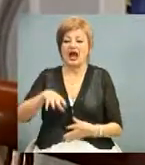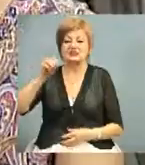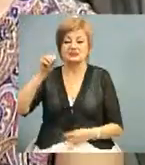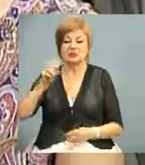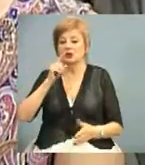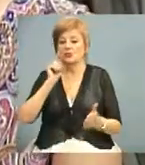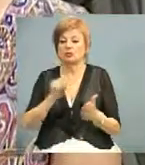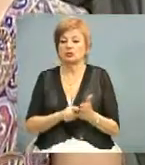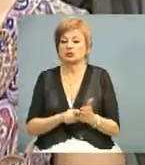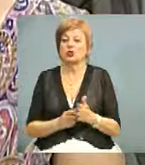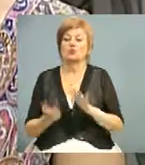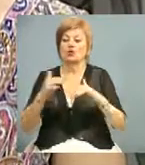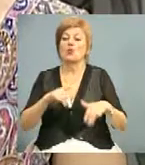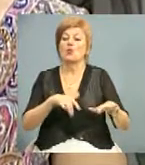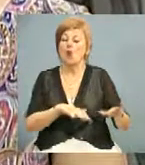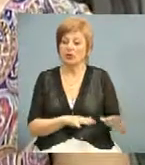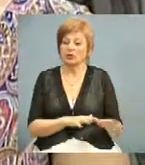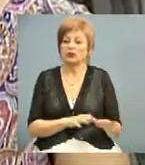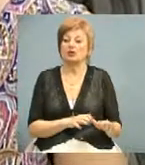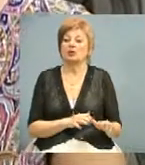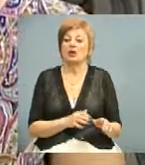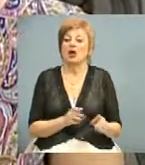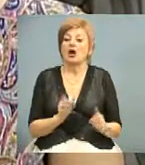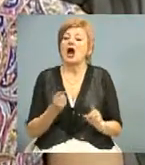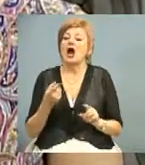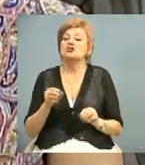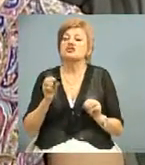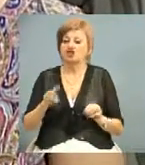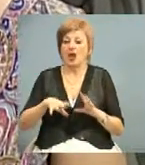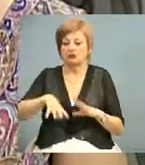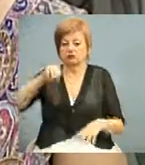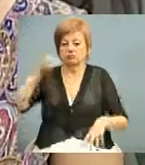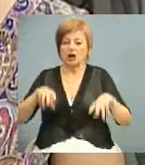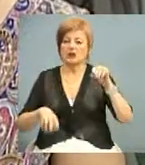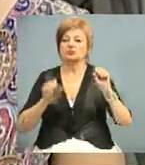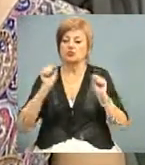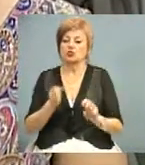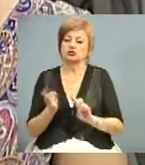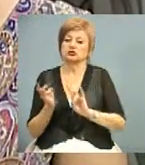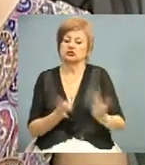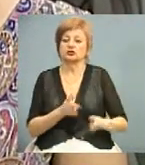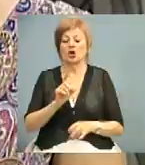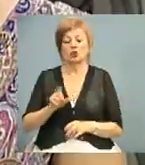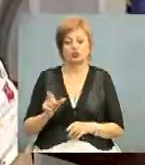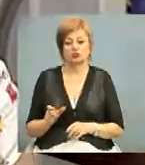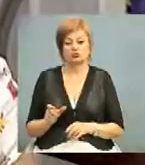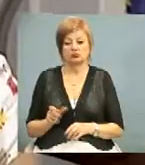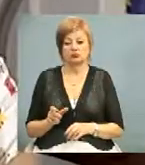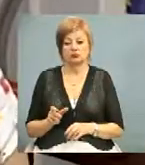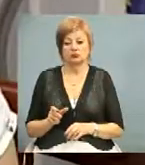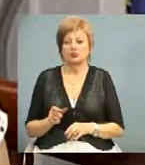І потрапляє в море чи в океан, так? Так. Чим айсберги можуть зашкодити людям? Ну,